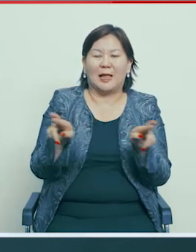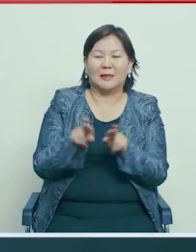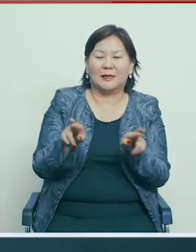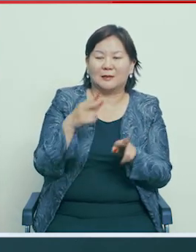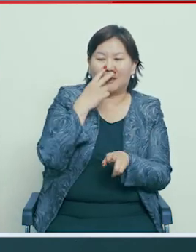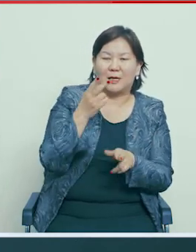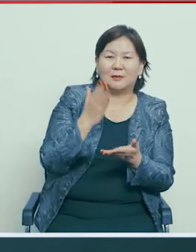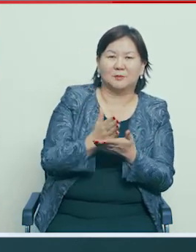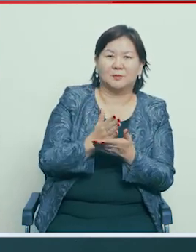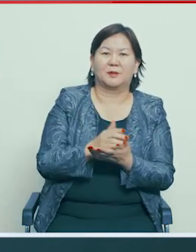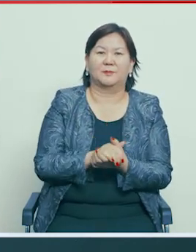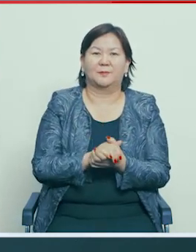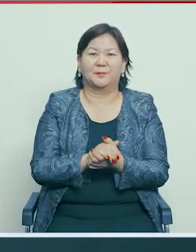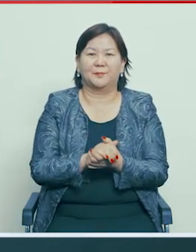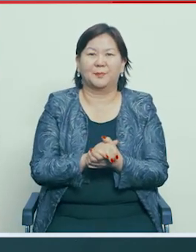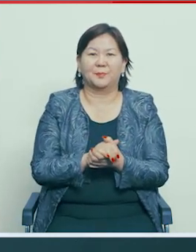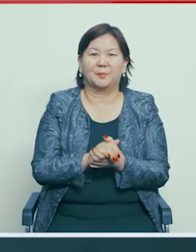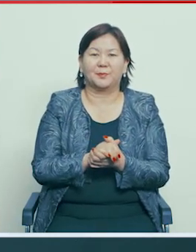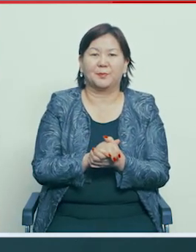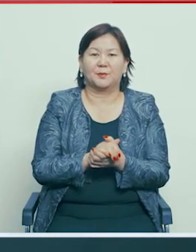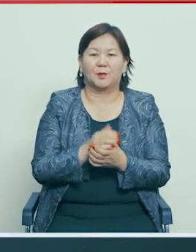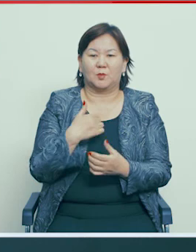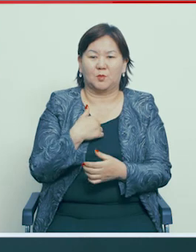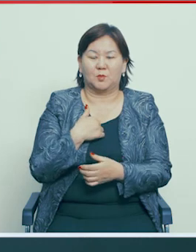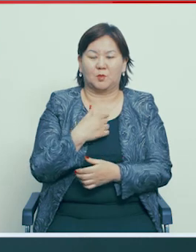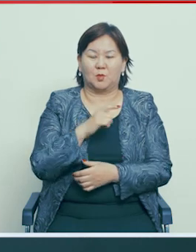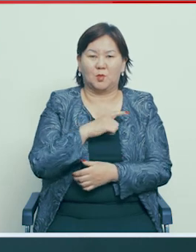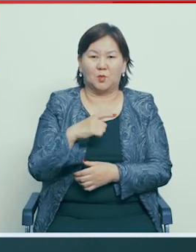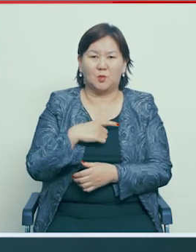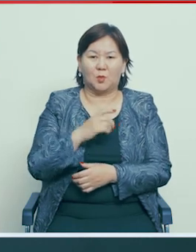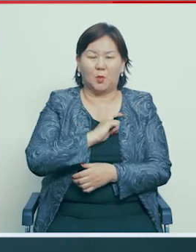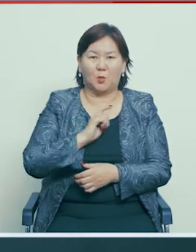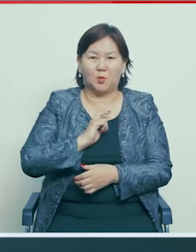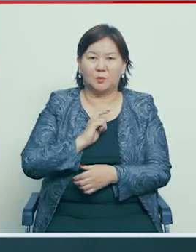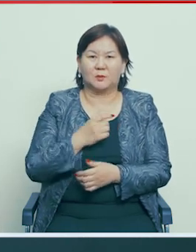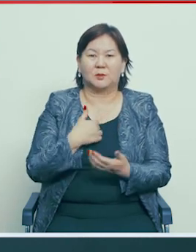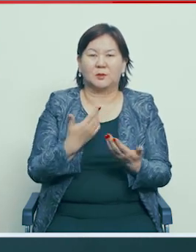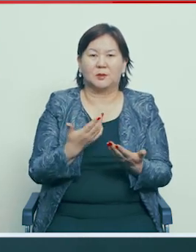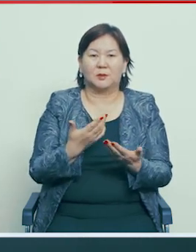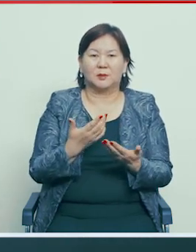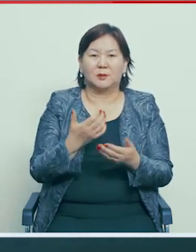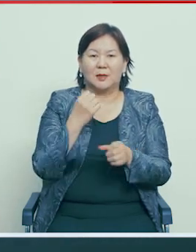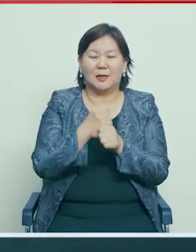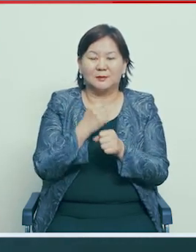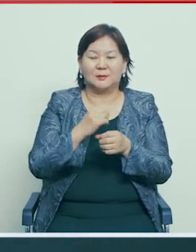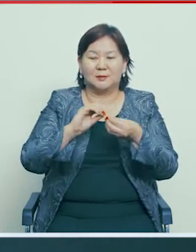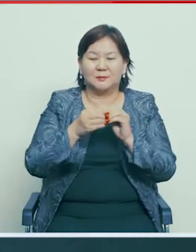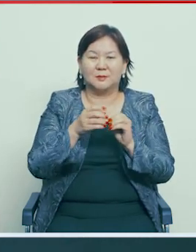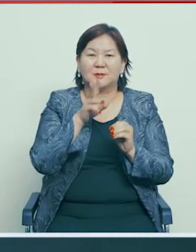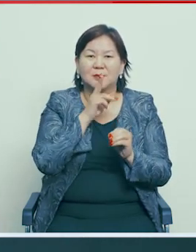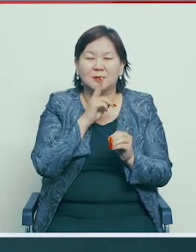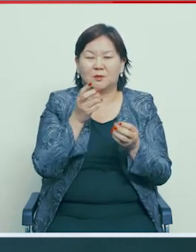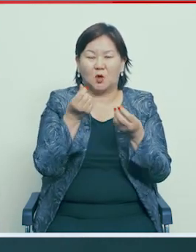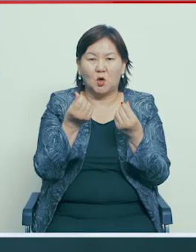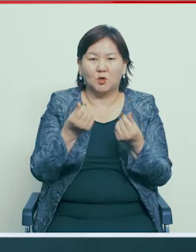эхлээ харж яах хүмүүс одоо би бол өөрөө уул нь бол одоо хувь хүн ингээд бас одоо ажил хөдөлмөр эрхлээд цалинтай